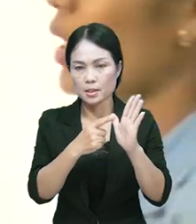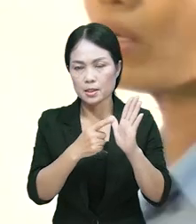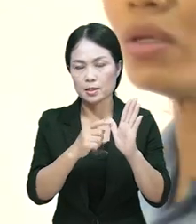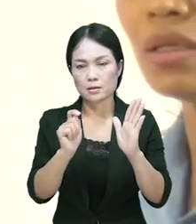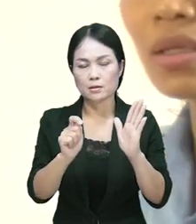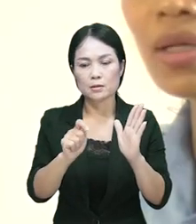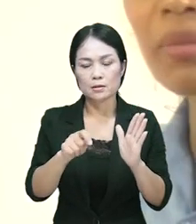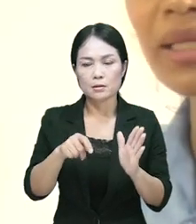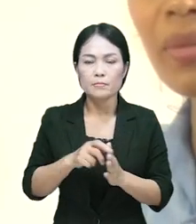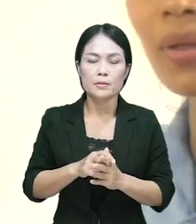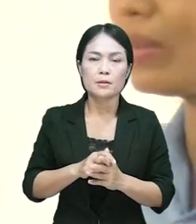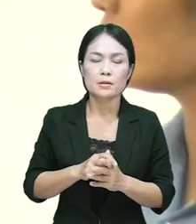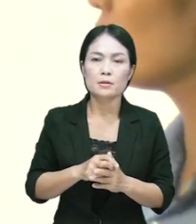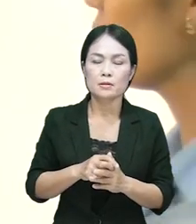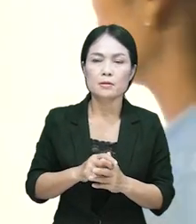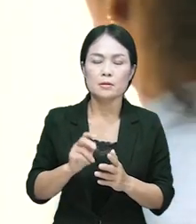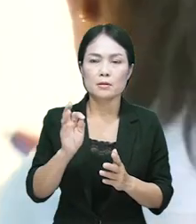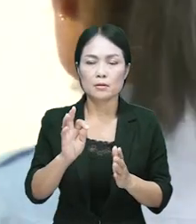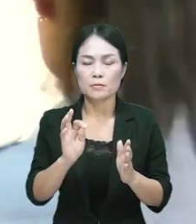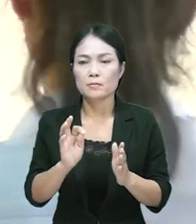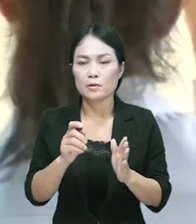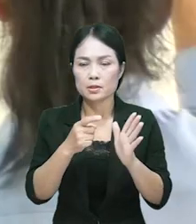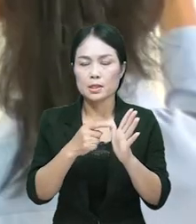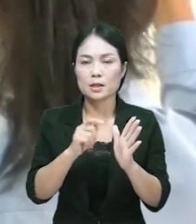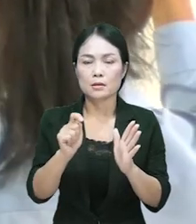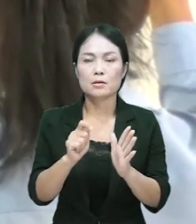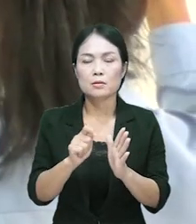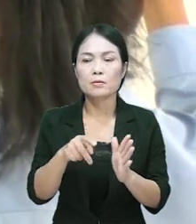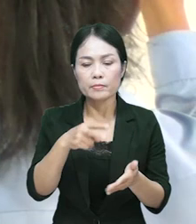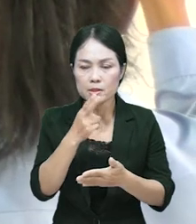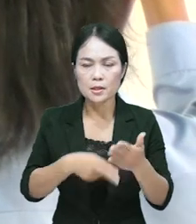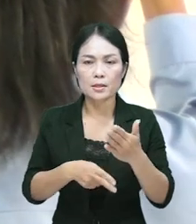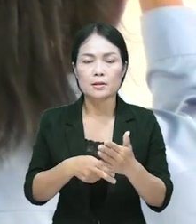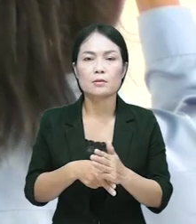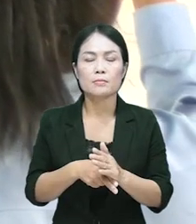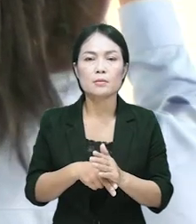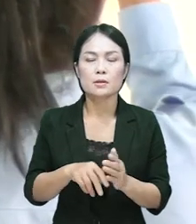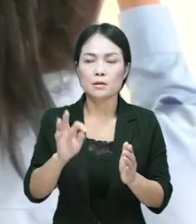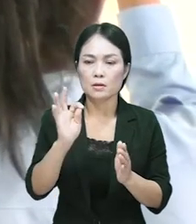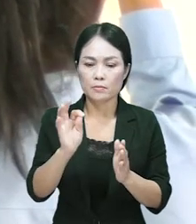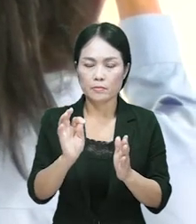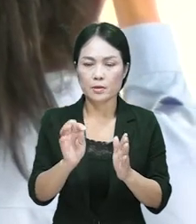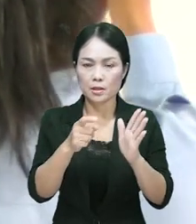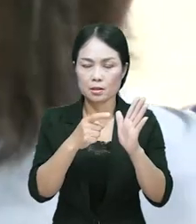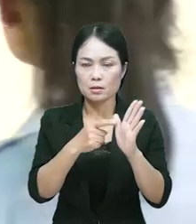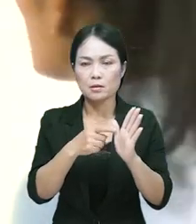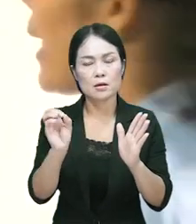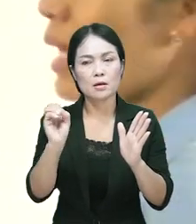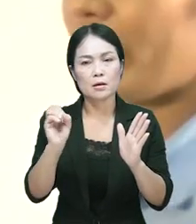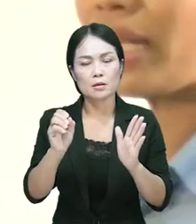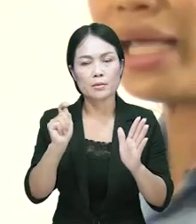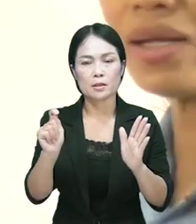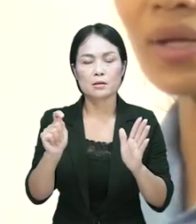អីវាហ្នឹងកូនកូនគិតបន្តិចមើលកូនចុះដែរឃើញពាក្យវាមានអត់រអត់កូននេះក៏យើ